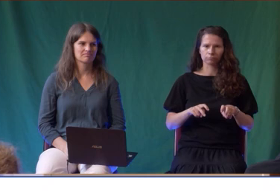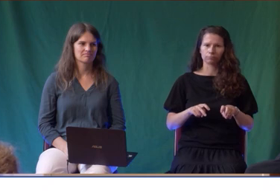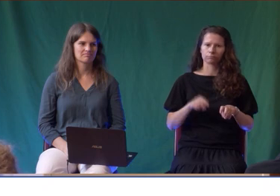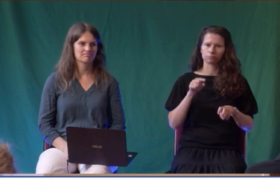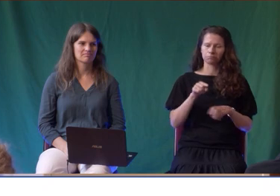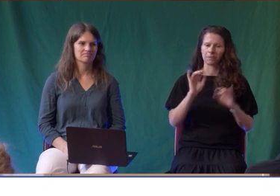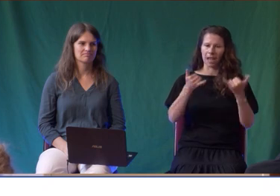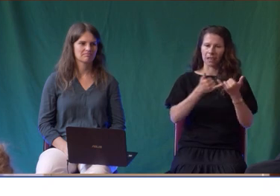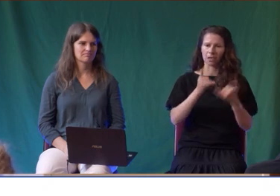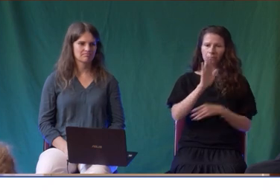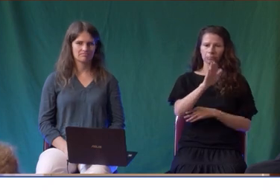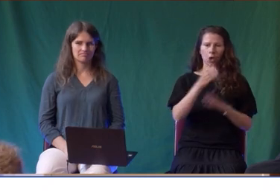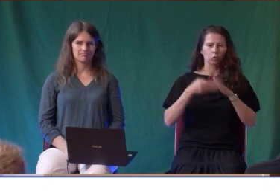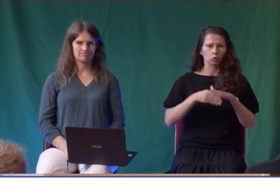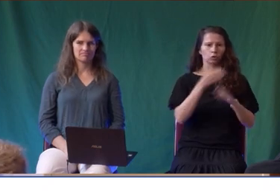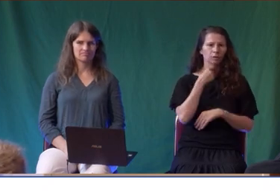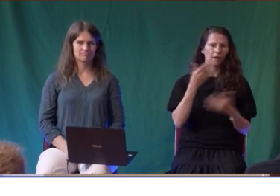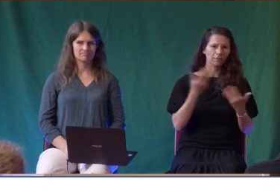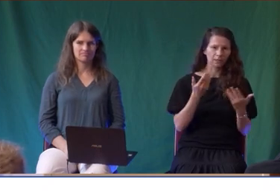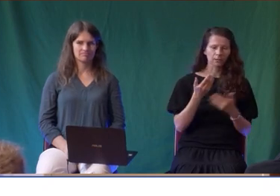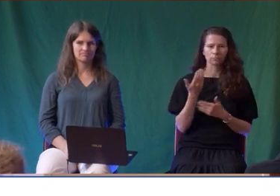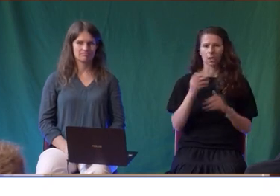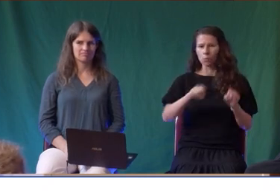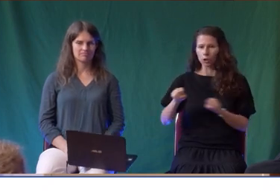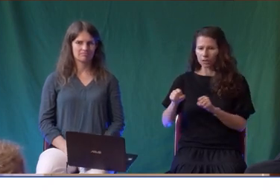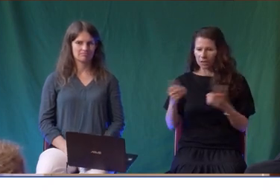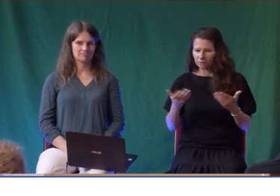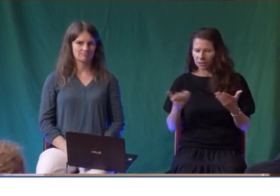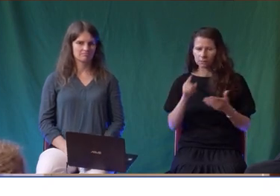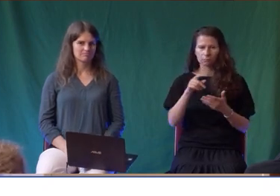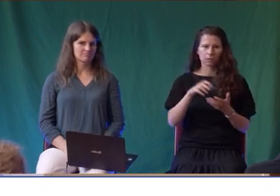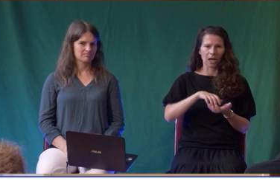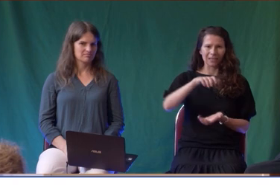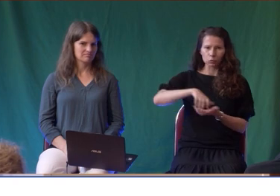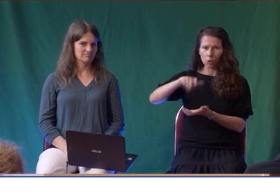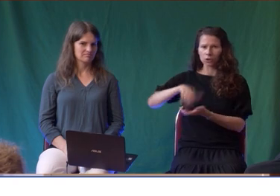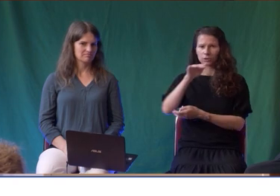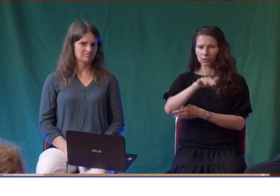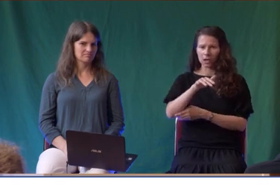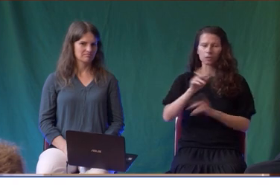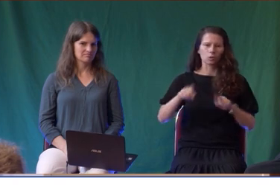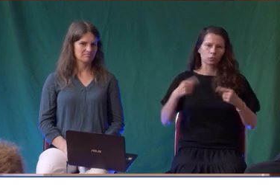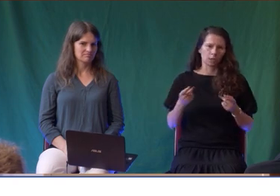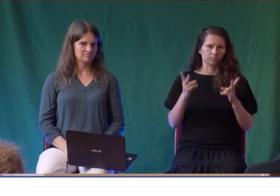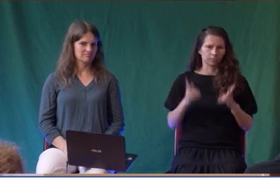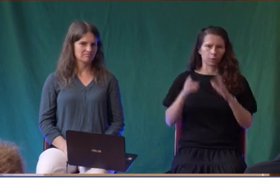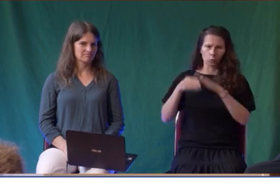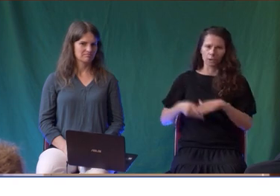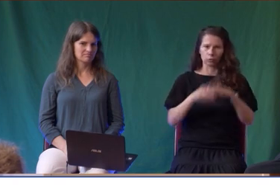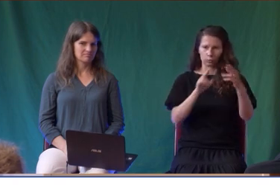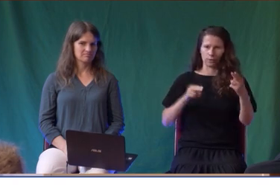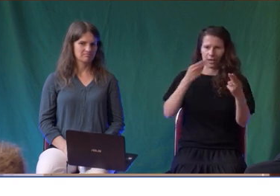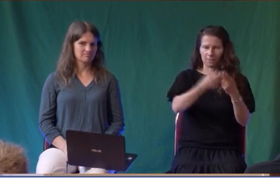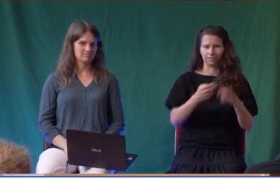haben die Eltern welche Möglichkeiten haben Sie welche Ressourcen haben sie um einfach wirklich ein passgenauer Unterstützung also